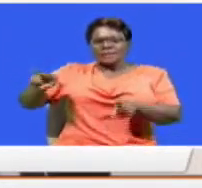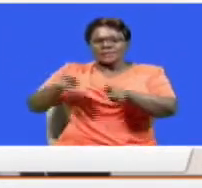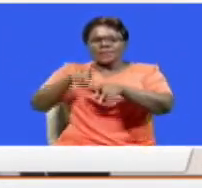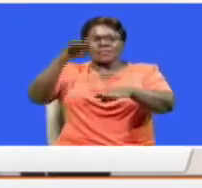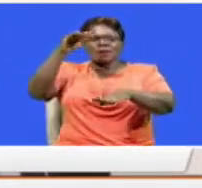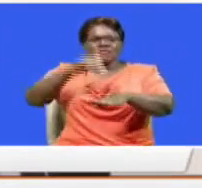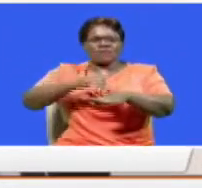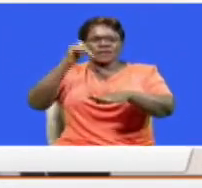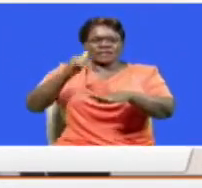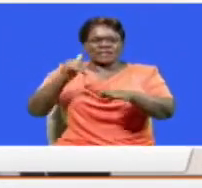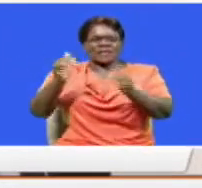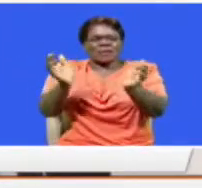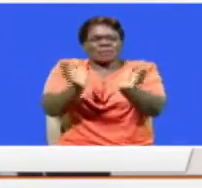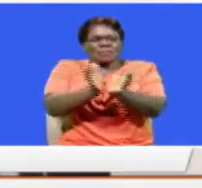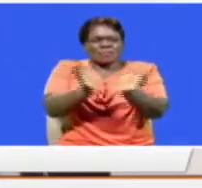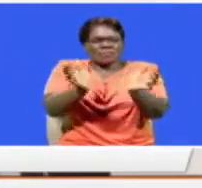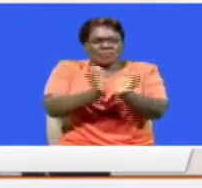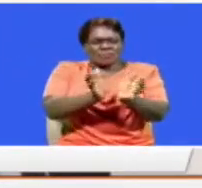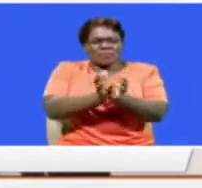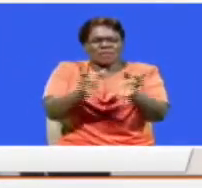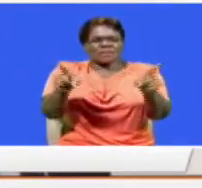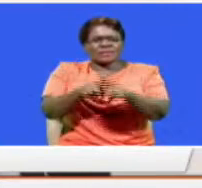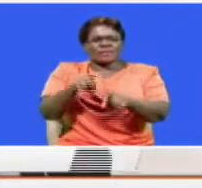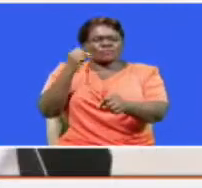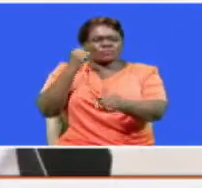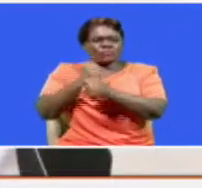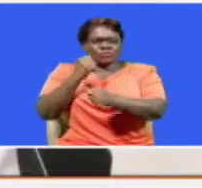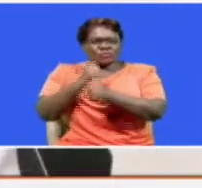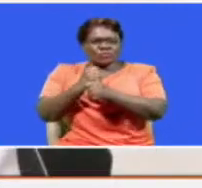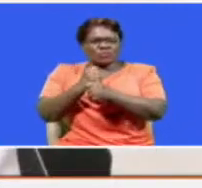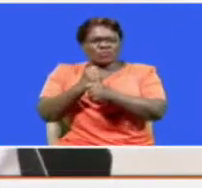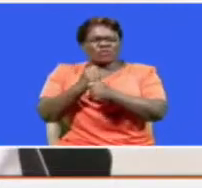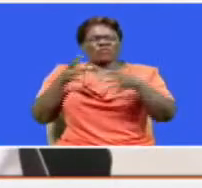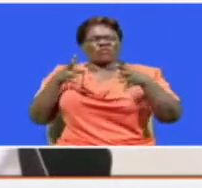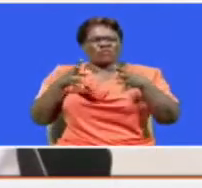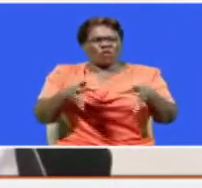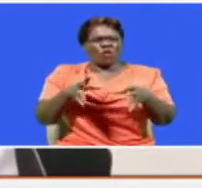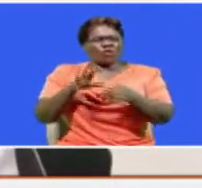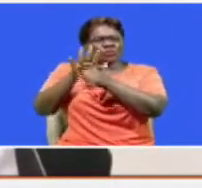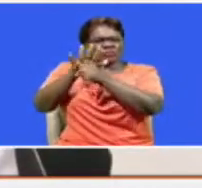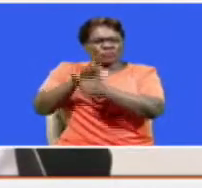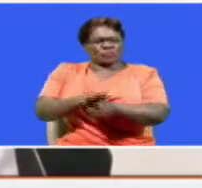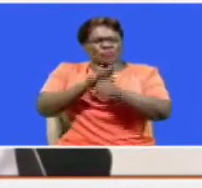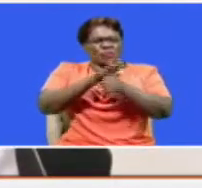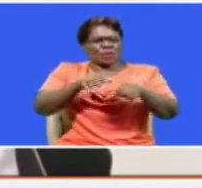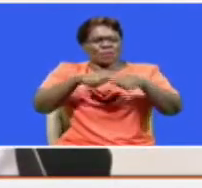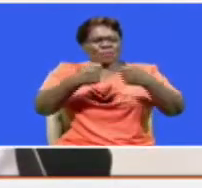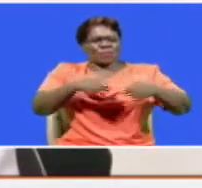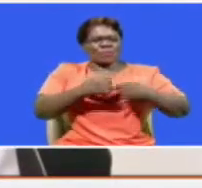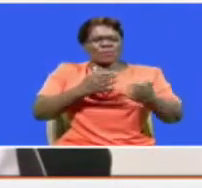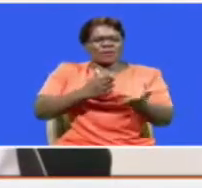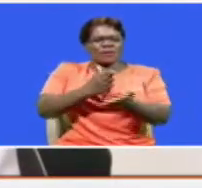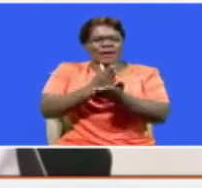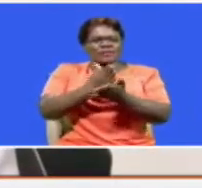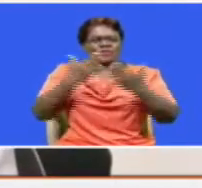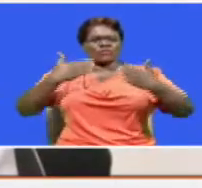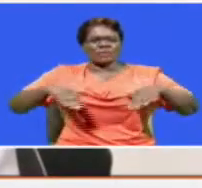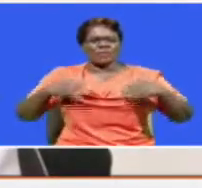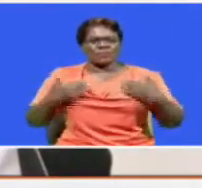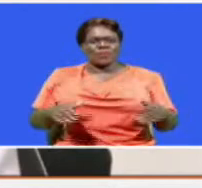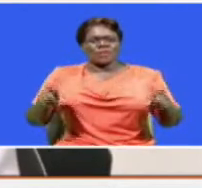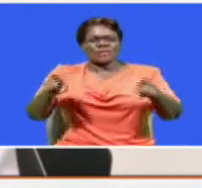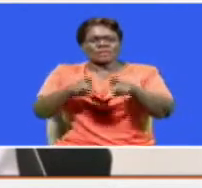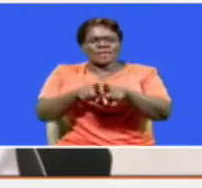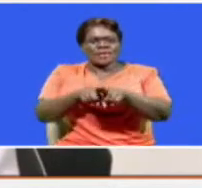affecting improper arrests while dispensing brutality and torture infringes upon the rights of citizens